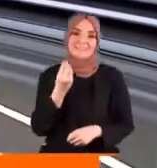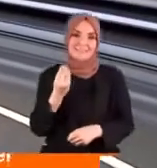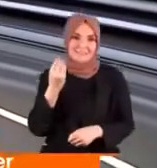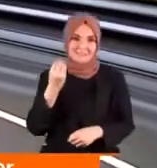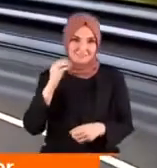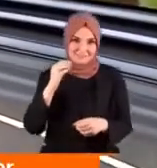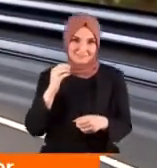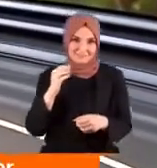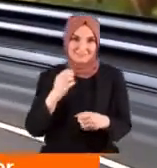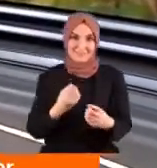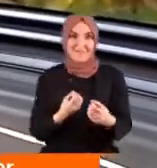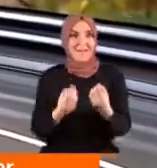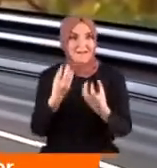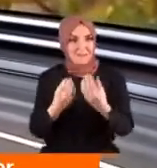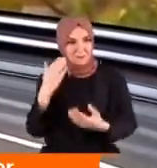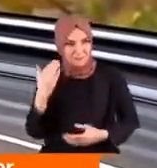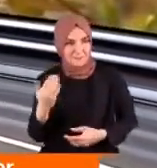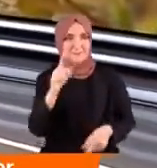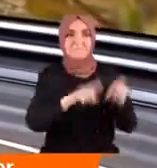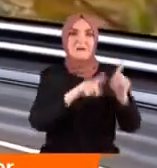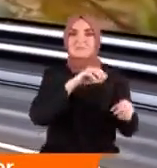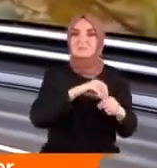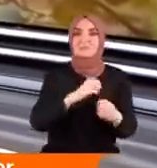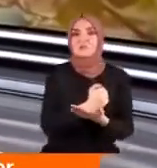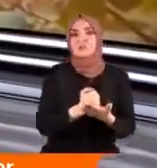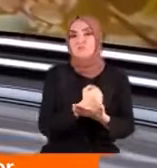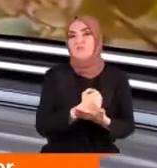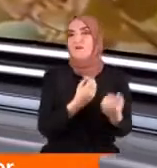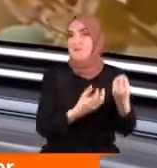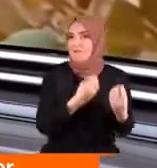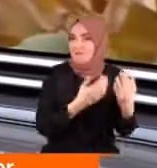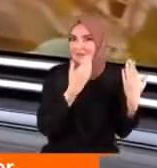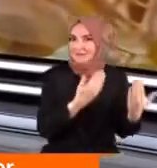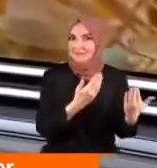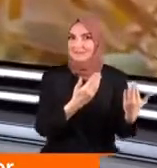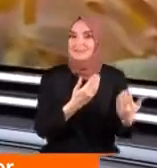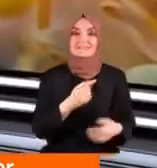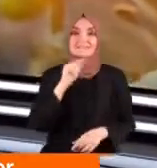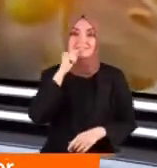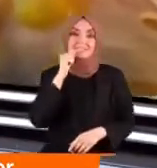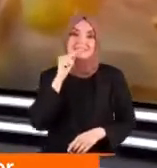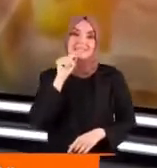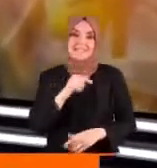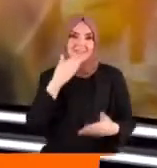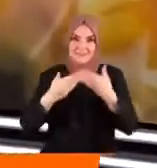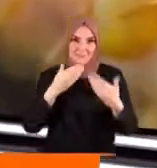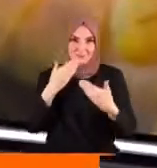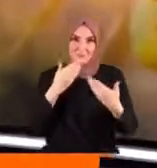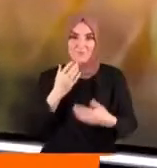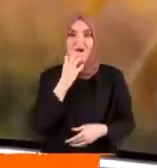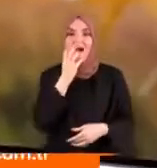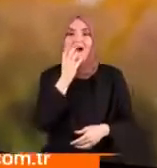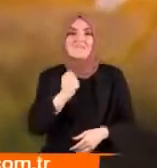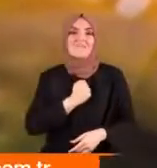şifa kaynağı. Sofralarımızın baş tacı zeytinden bahsediyoruz elbette. Memleketimizin en güzel yerlerinden Ayvalık'ta